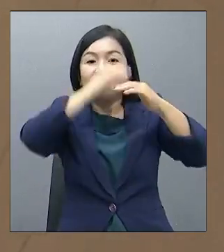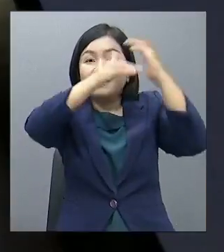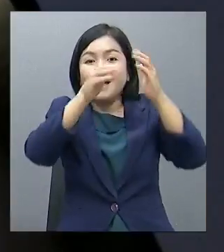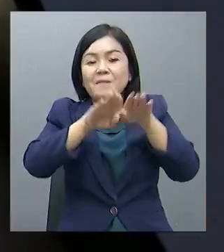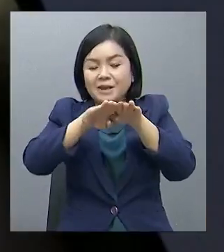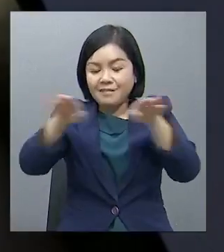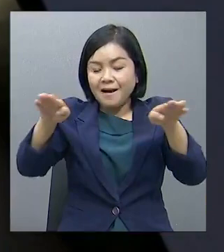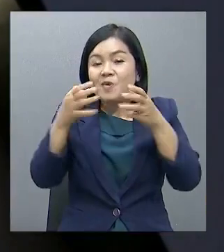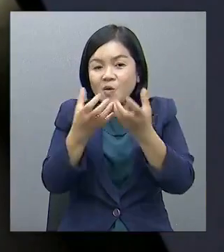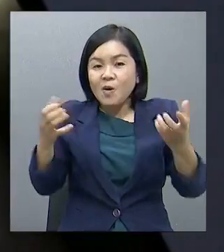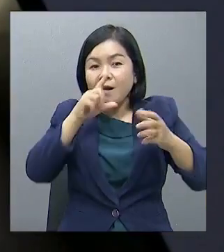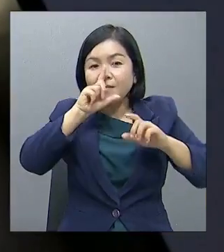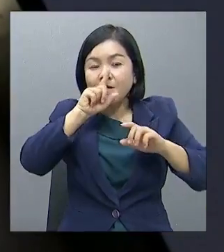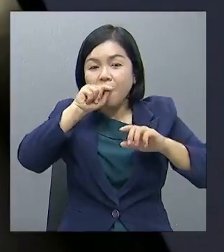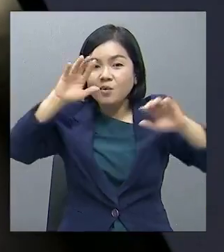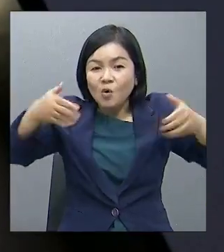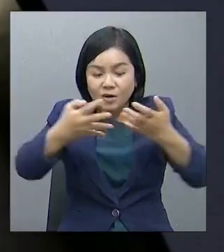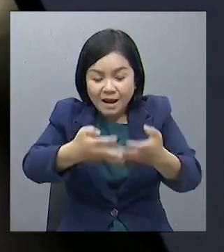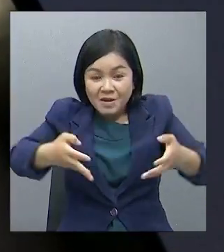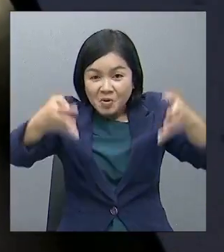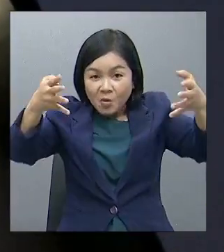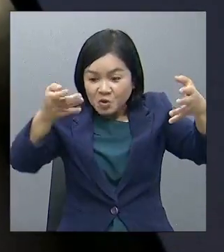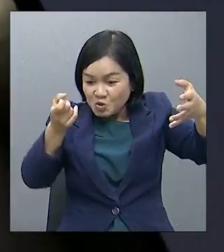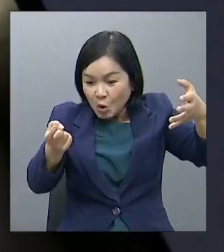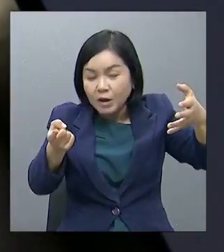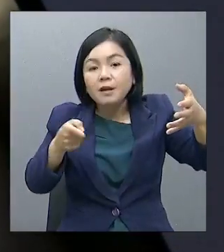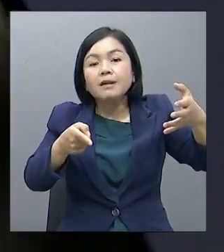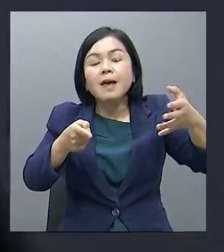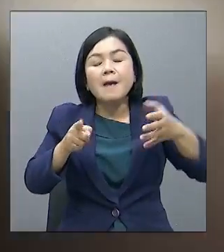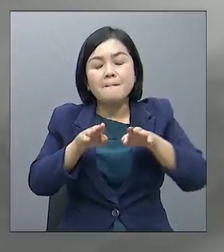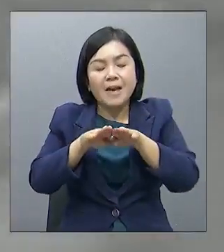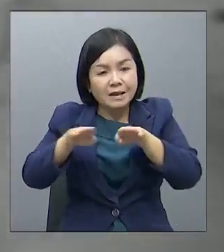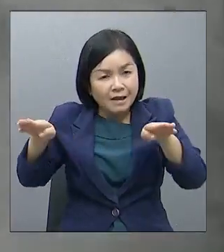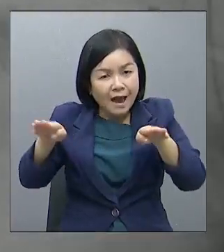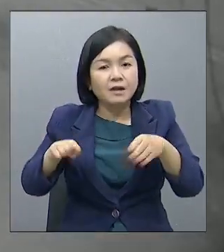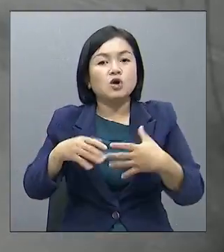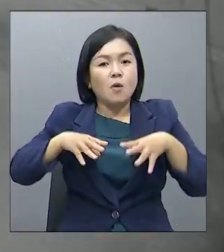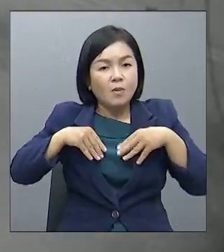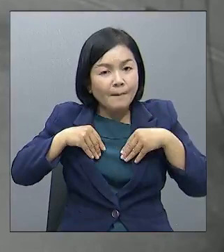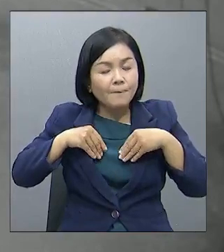สินค้ารังนกดิบของประเทศไทยให้เกิดเป็นที่ยอมรับที่จะสามารถส่งออกได้